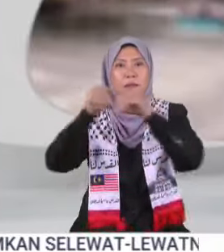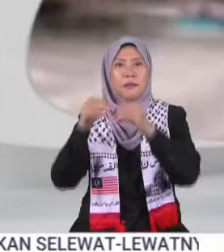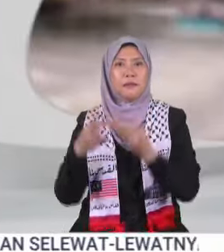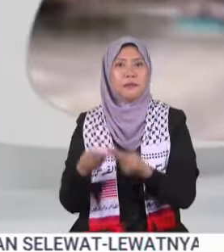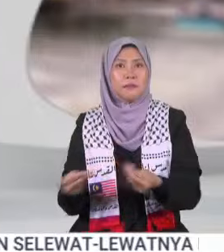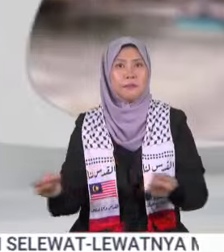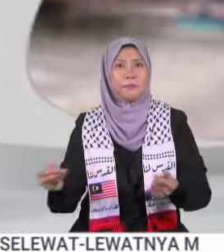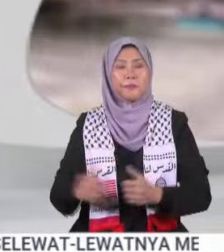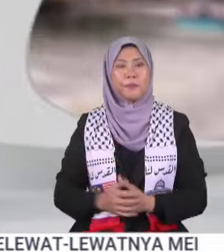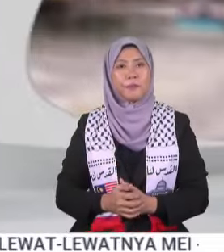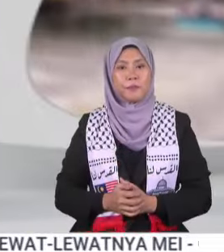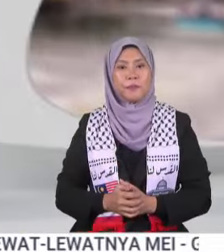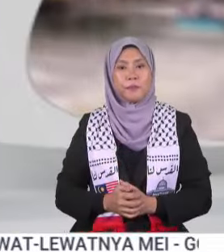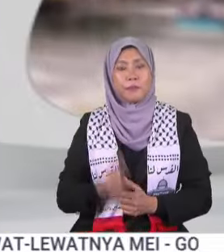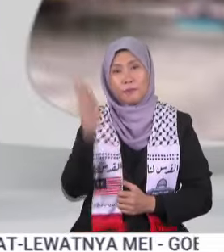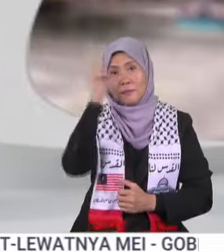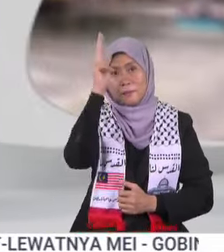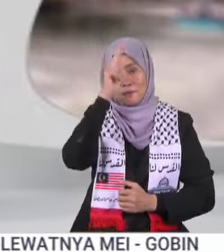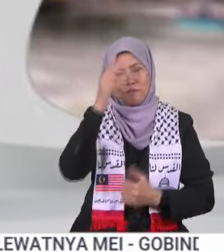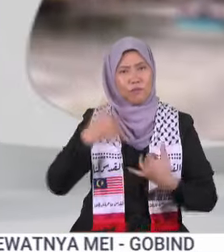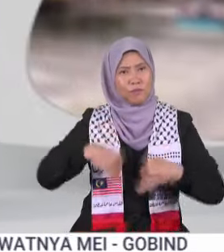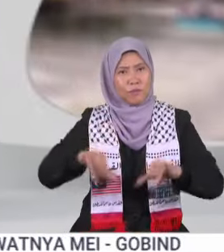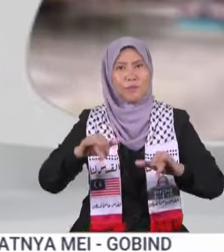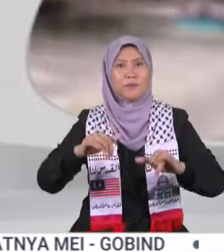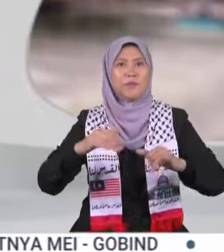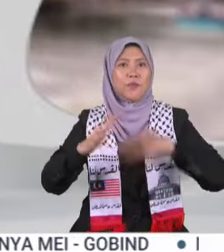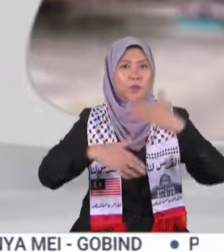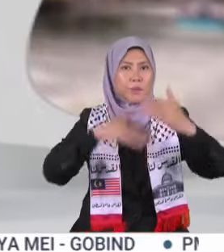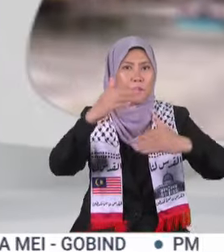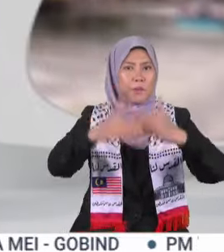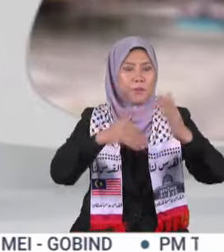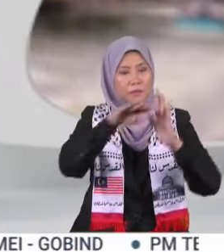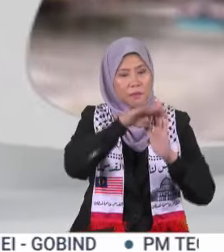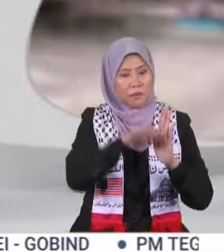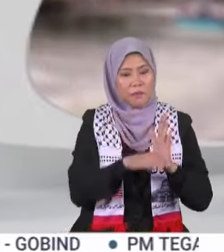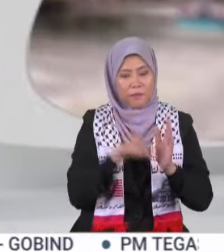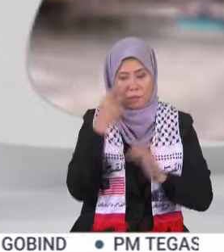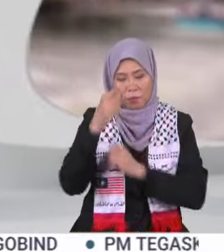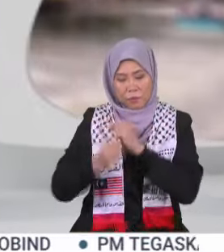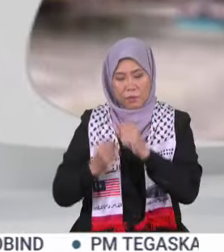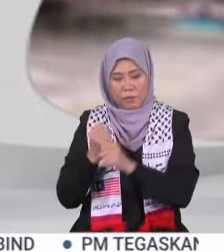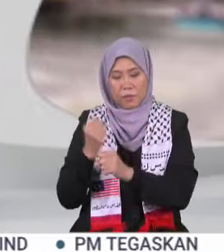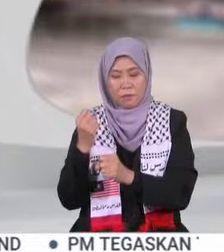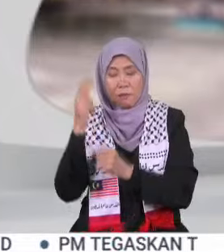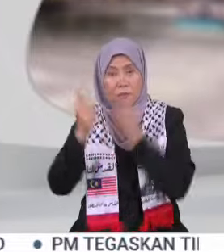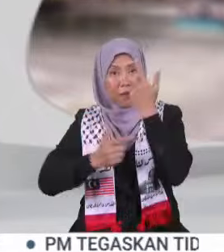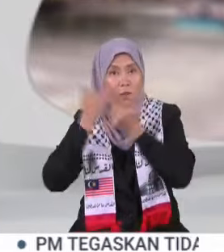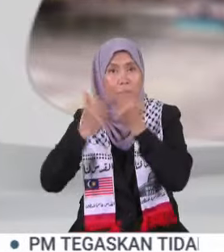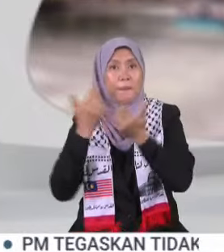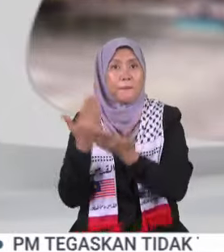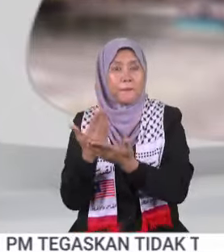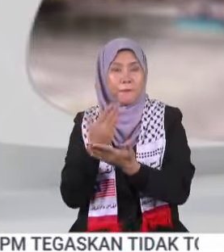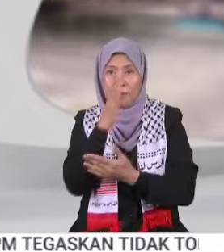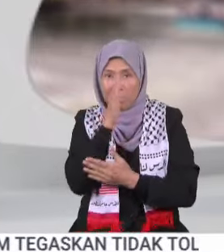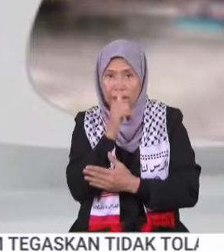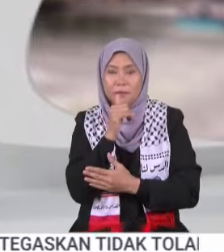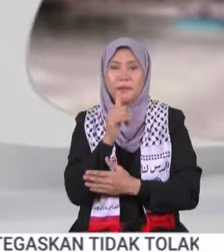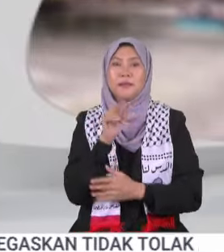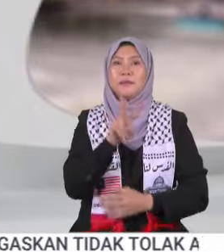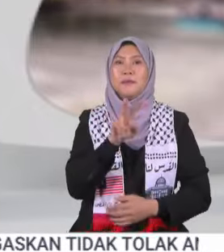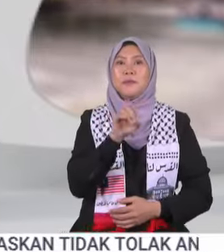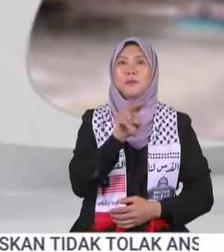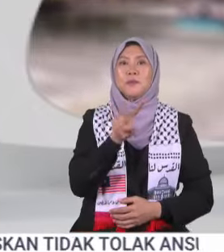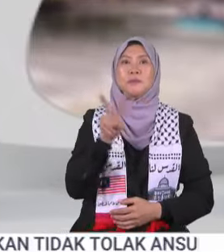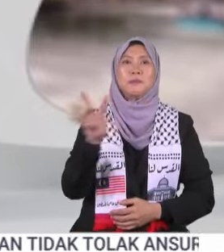kerajaan Negeri Terus merangka pelbagai program tambahan khusus untuk tahun melawat Melaka 2024 tmm